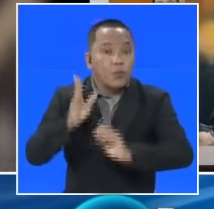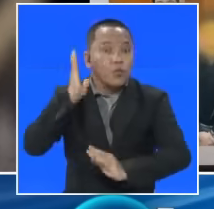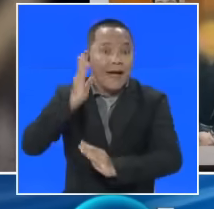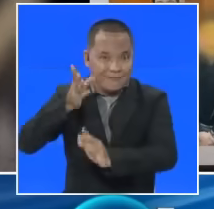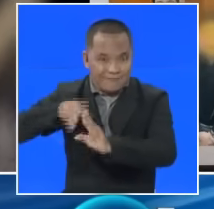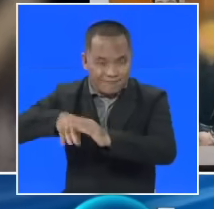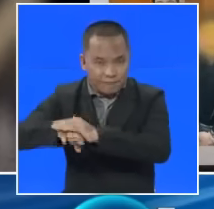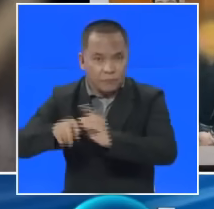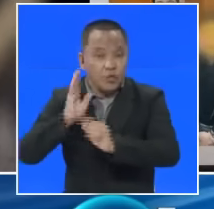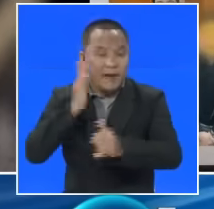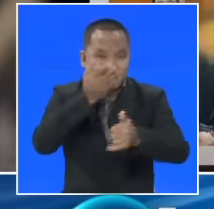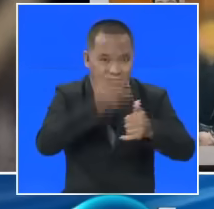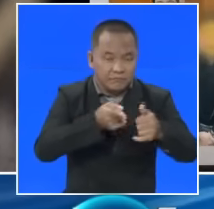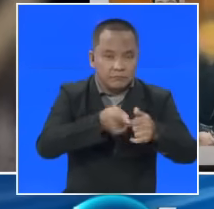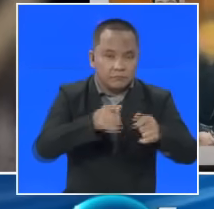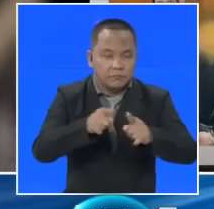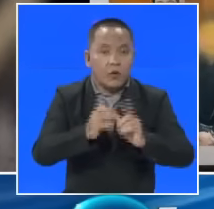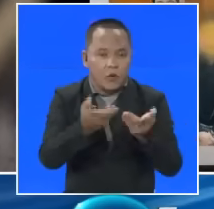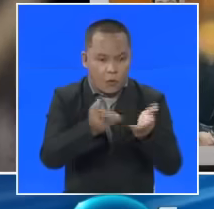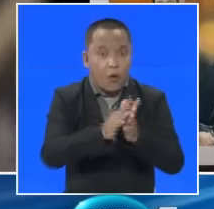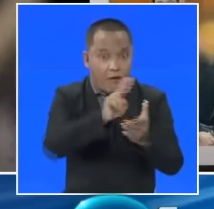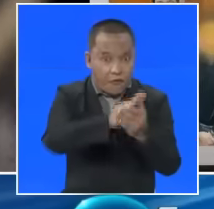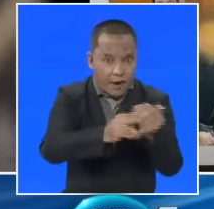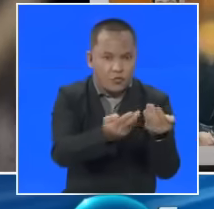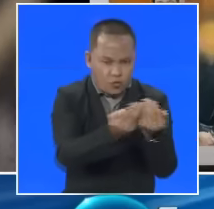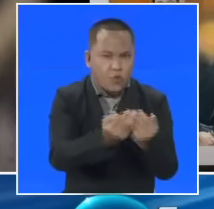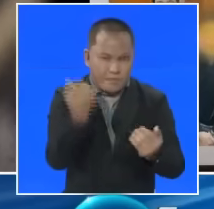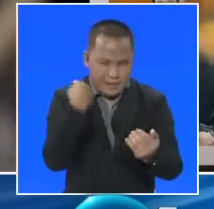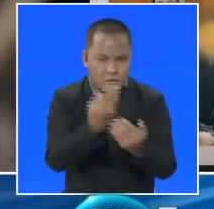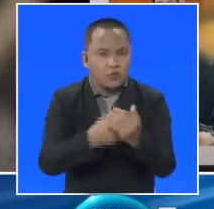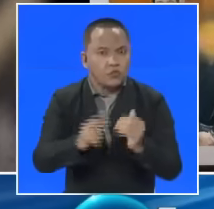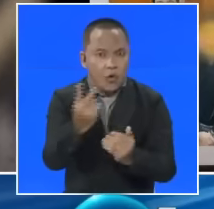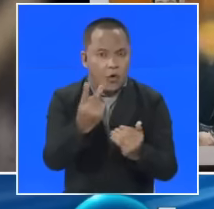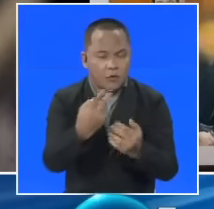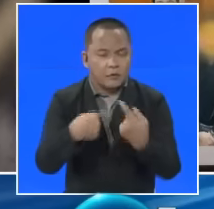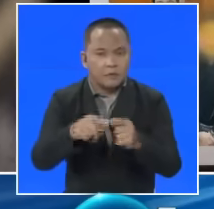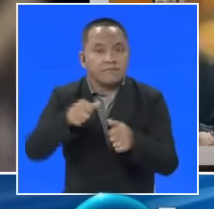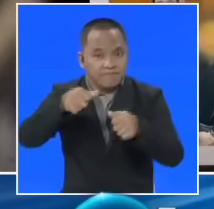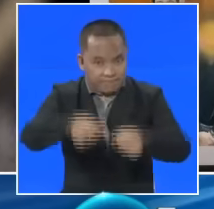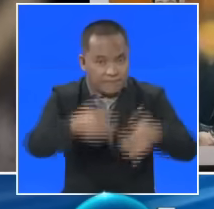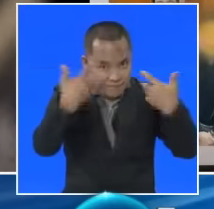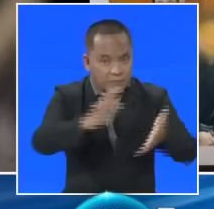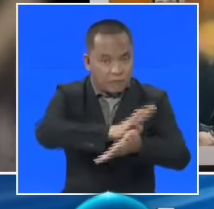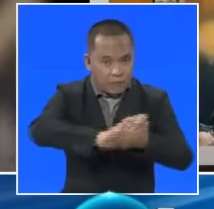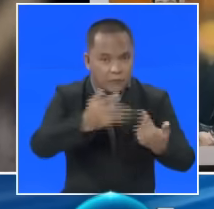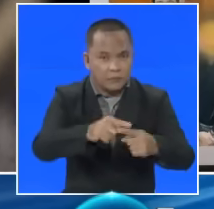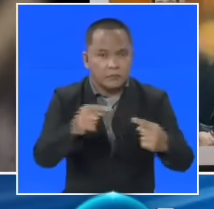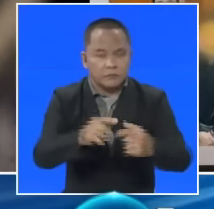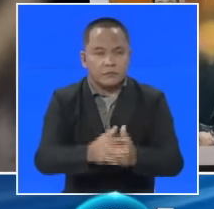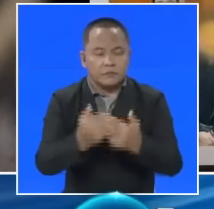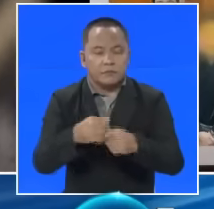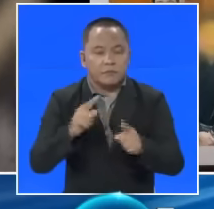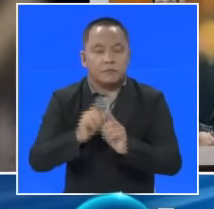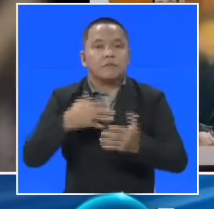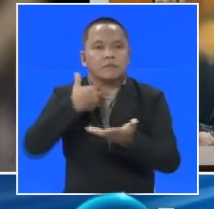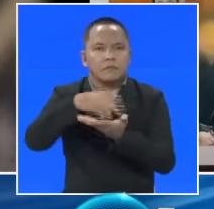ายคนหนึ่งชายคนนี้เนี่ยเขาว่ามีครอบครัวแล้ว มีลูกด้วย มีลูกถึง2 คนแล้วก็จดทะเบียนสมรสแล้วนะคะเหตุการณ์นี้นะคะได้รับ